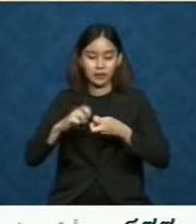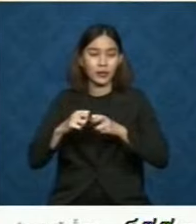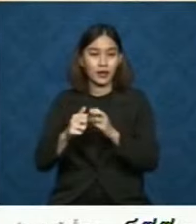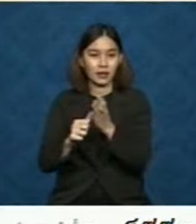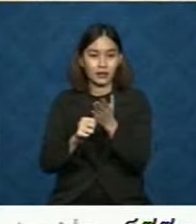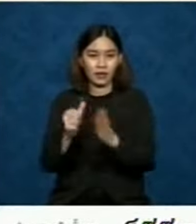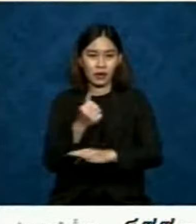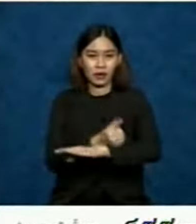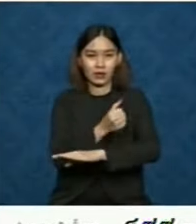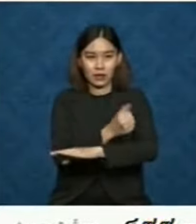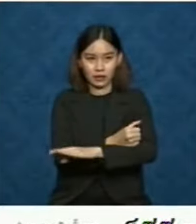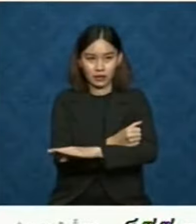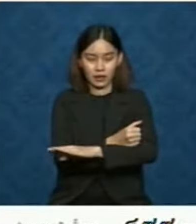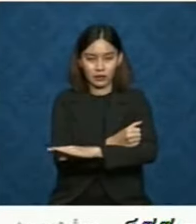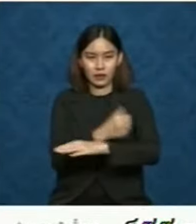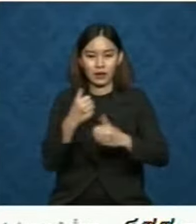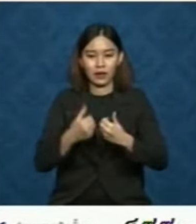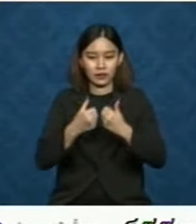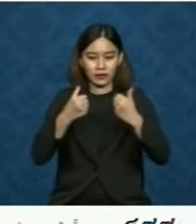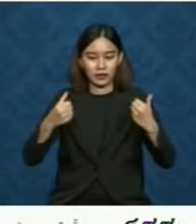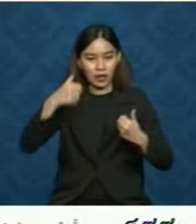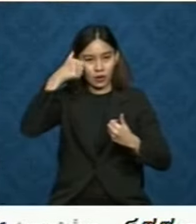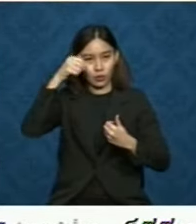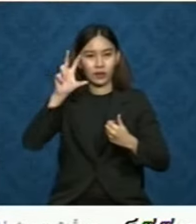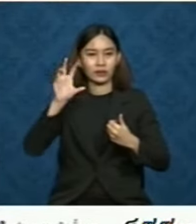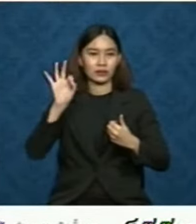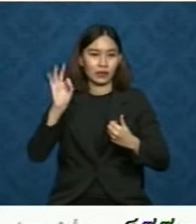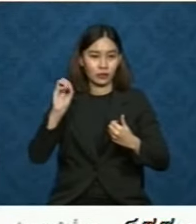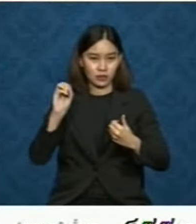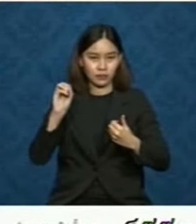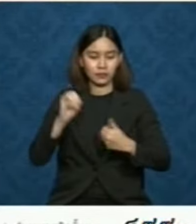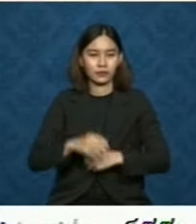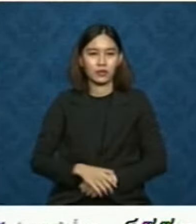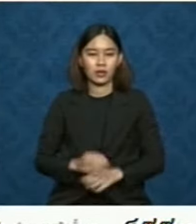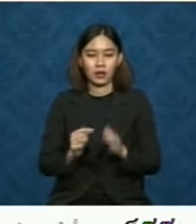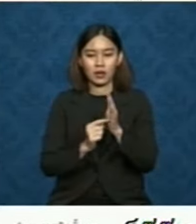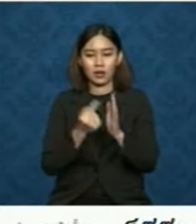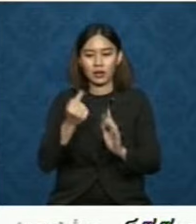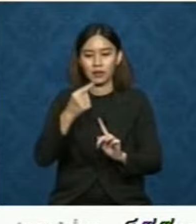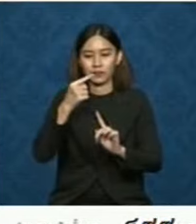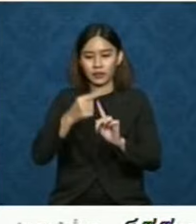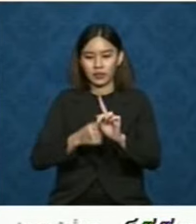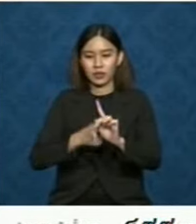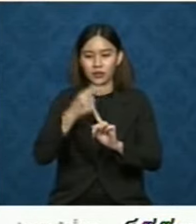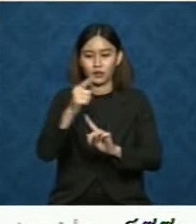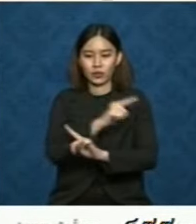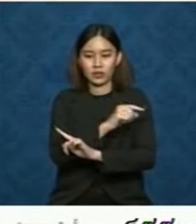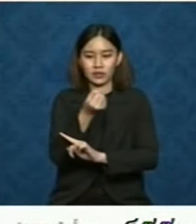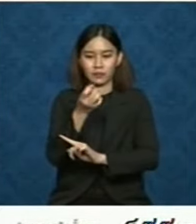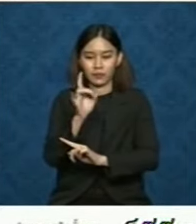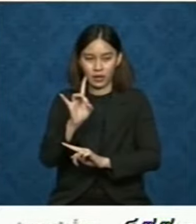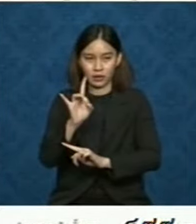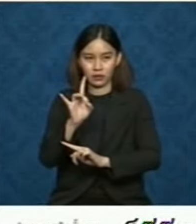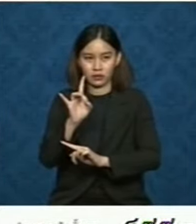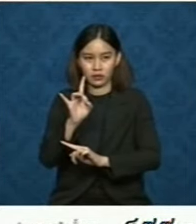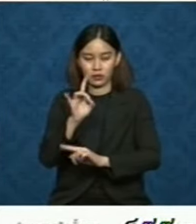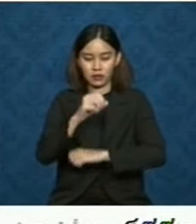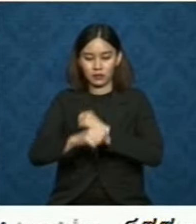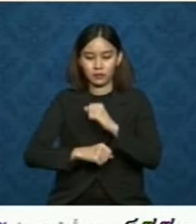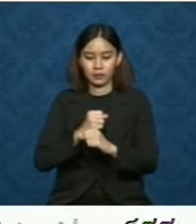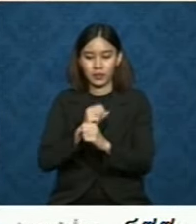ปัญหาแรงงานออกไปอีก 90วันนับตั้งแต่วันที่ 18มกราคม